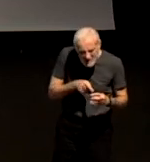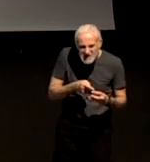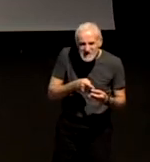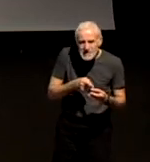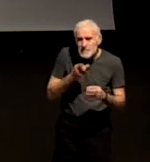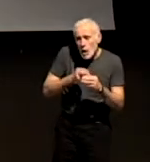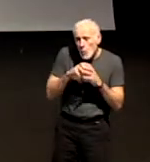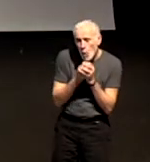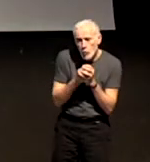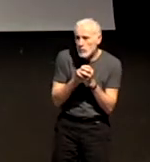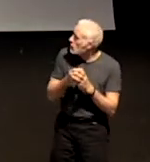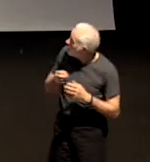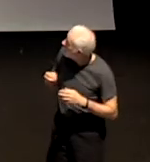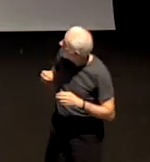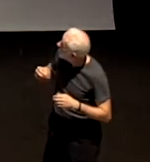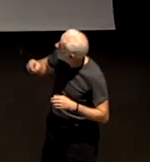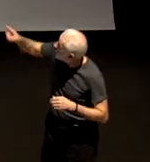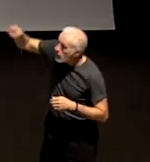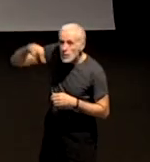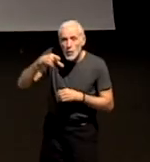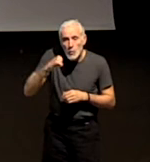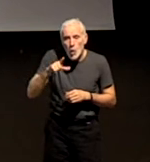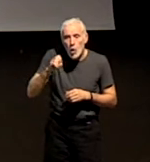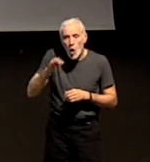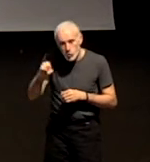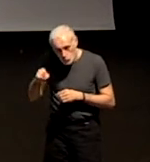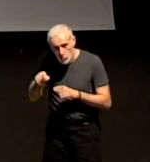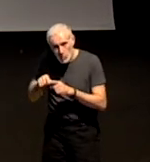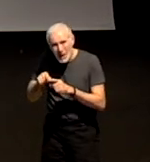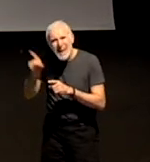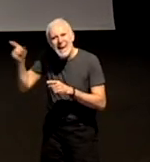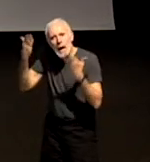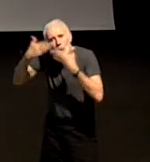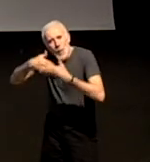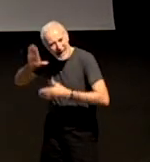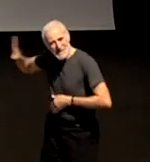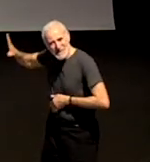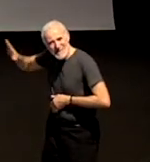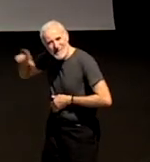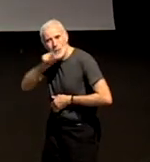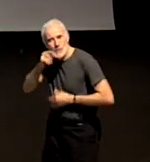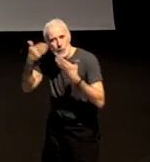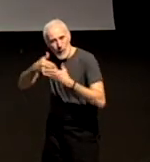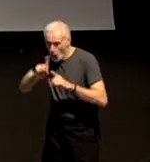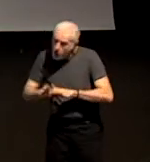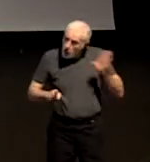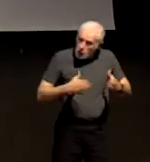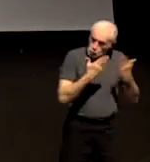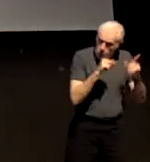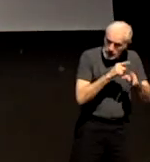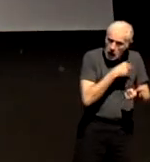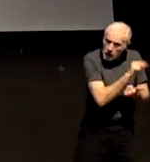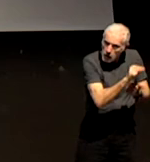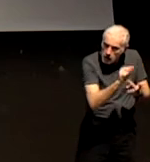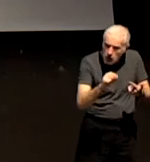pelote les dix ans d'enfants aussi une corneille fera des pilotes aussi je dis n'importe quoi relier on fait aussi